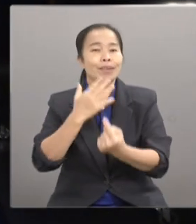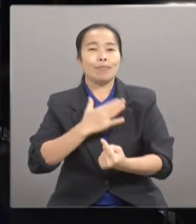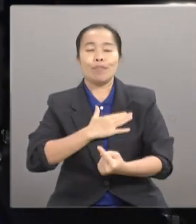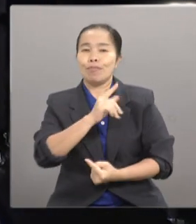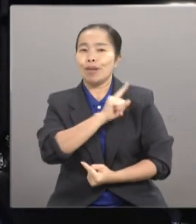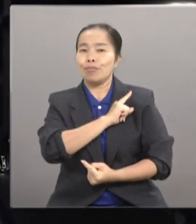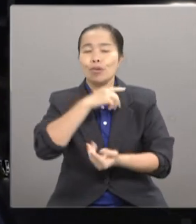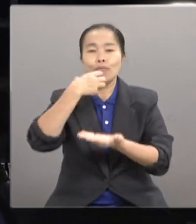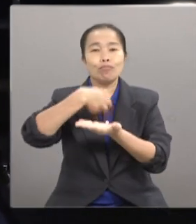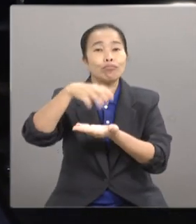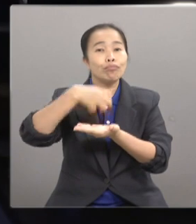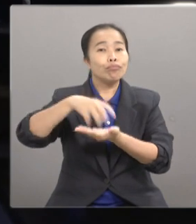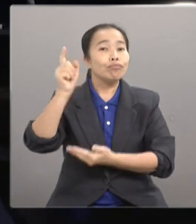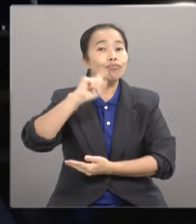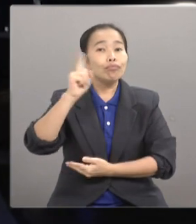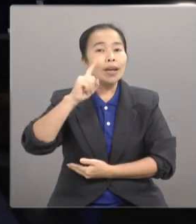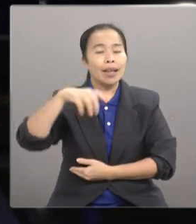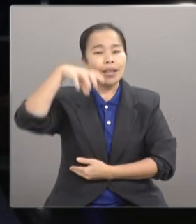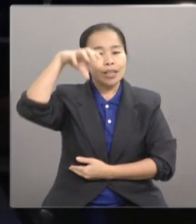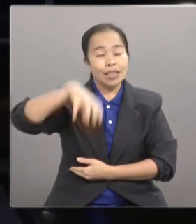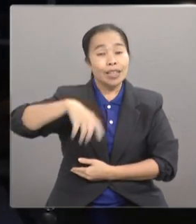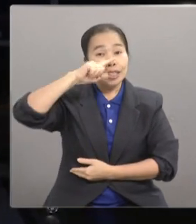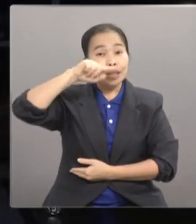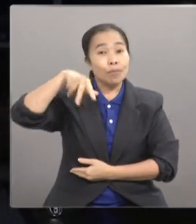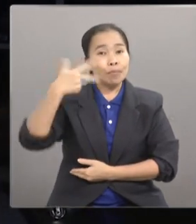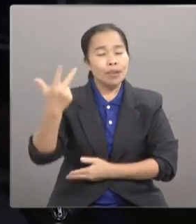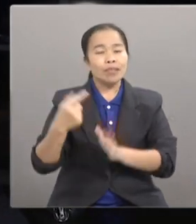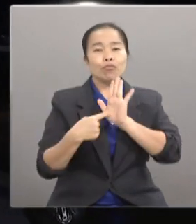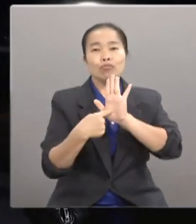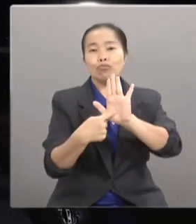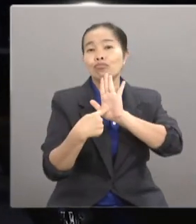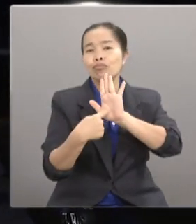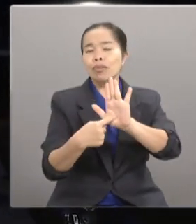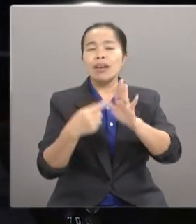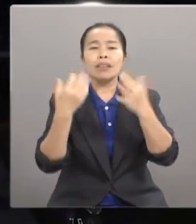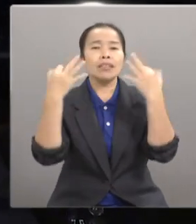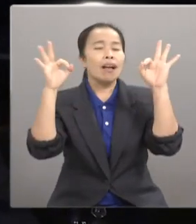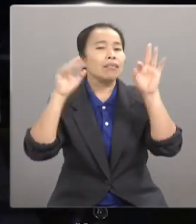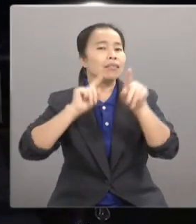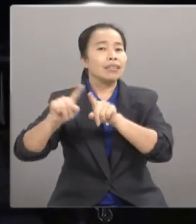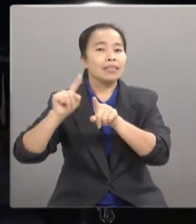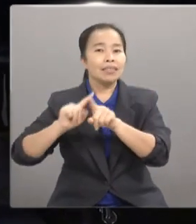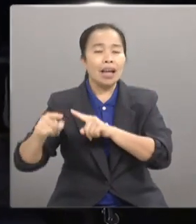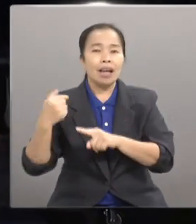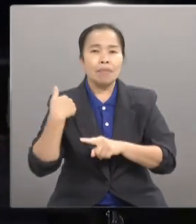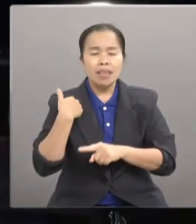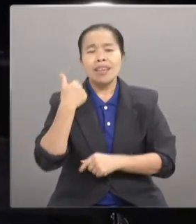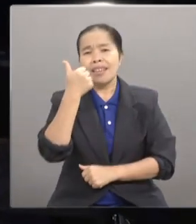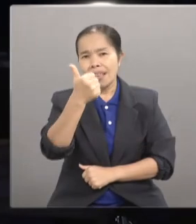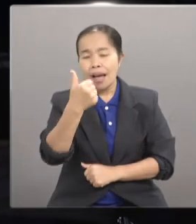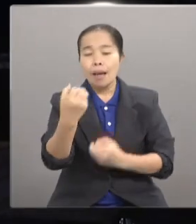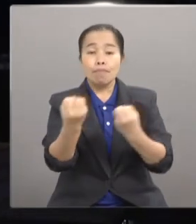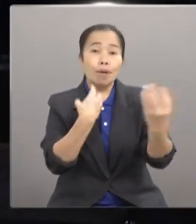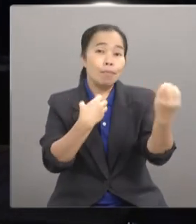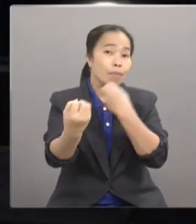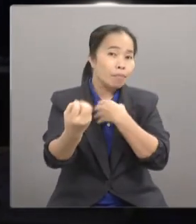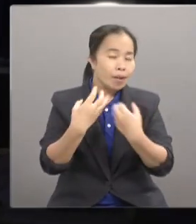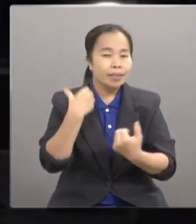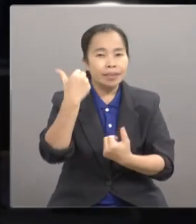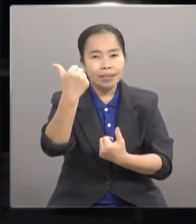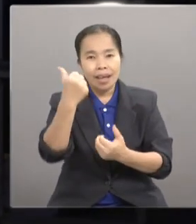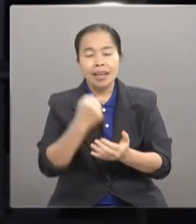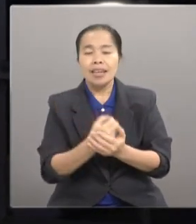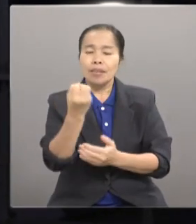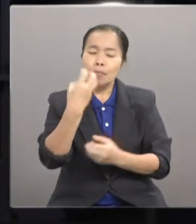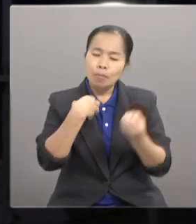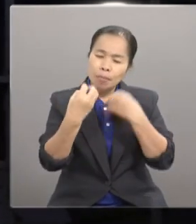Grace กงามเหรือในรายการเปิดบ้านไยPBSรายการทจะเปิดฝืนที่รับฟังข้อ เสนรยแตรำตดชมให้กับคชทบ้านแลว